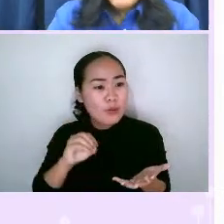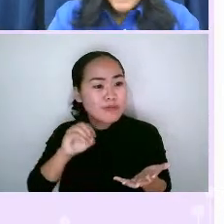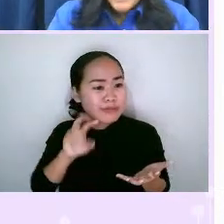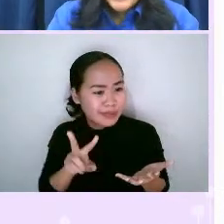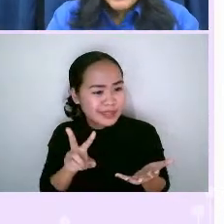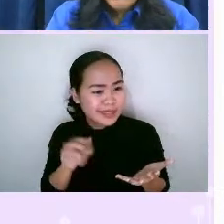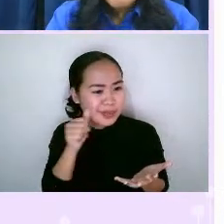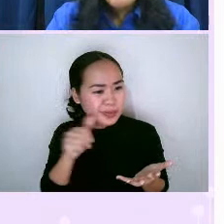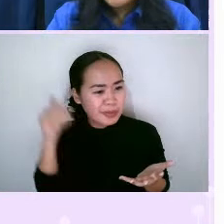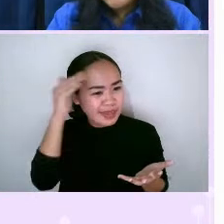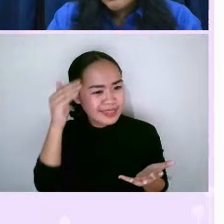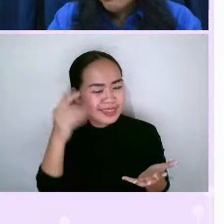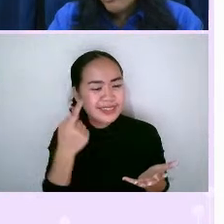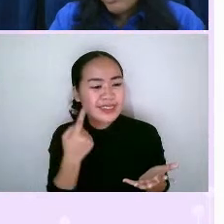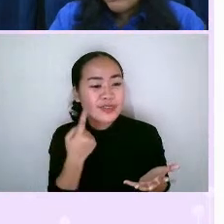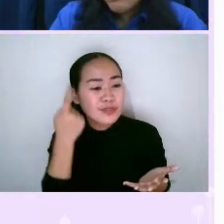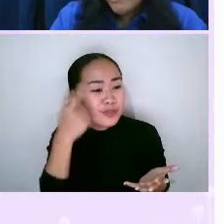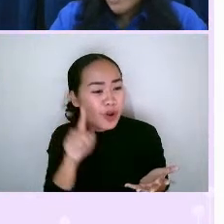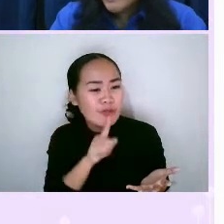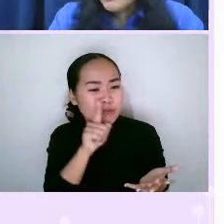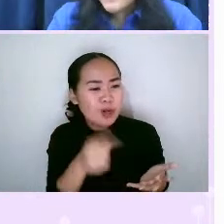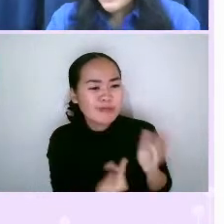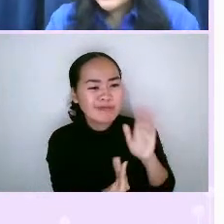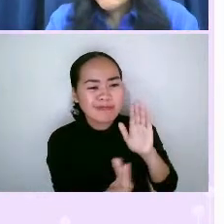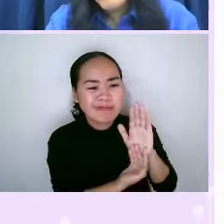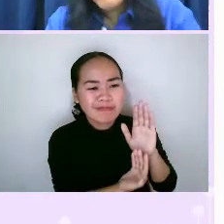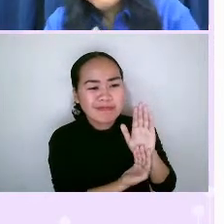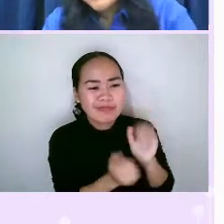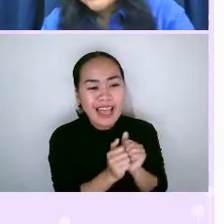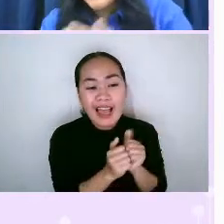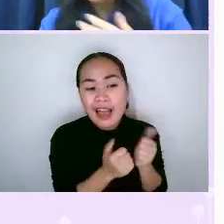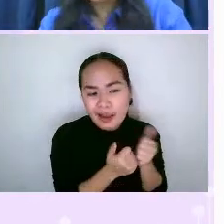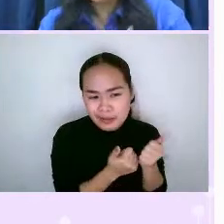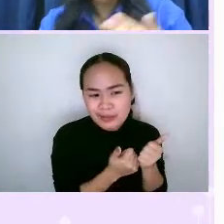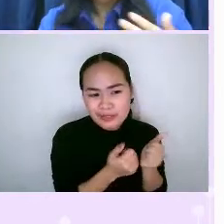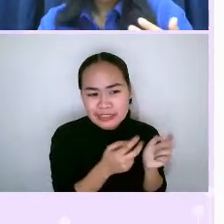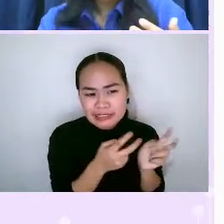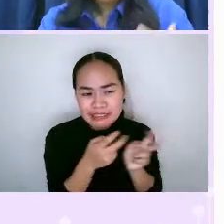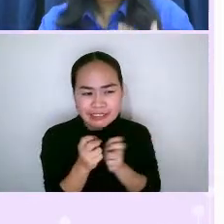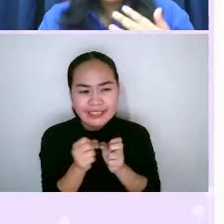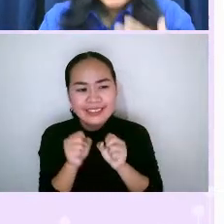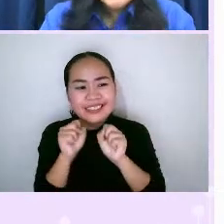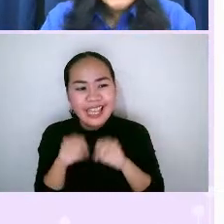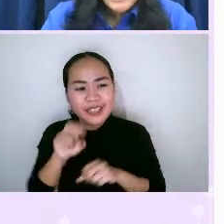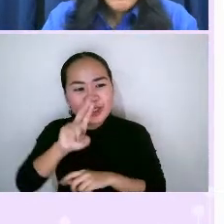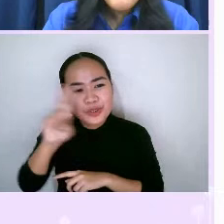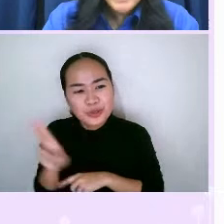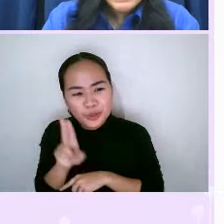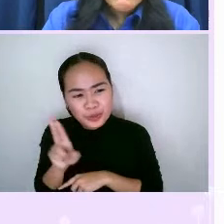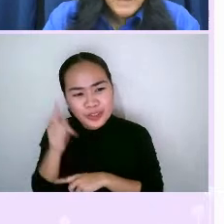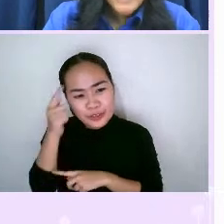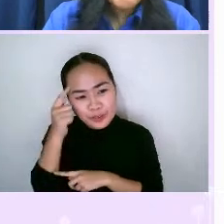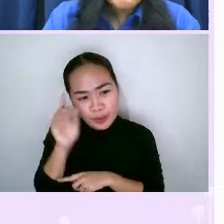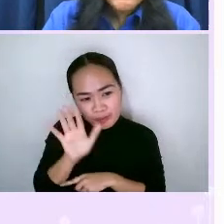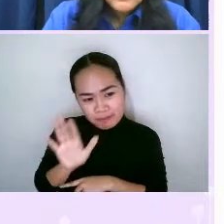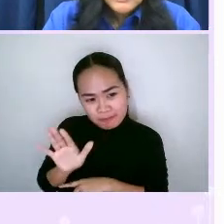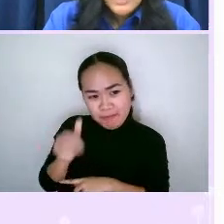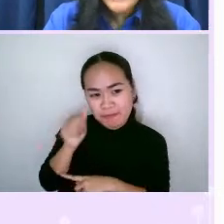posisyon ng babae kung paano nila kukuhain o paano ito para sa kanila